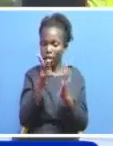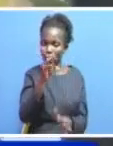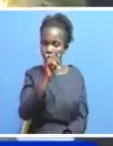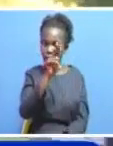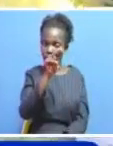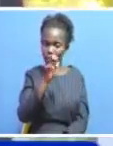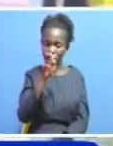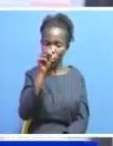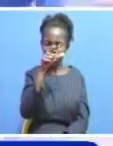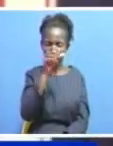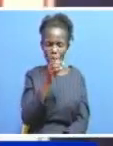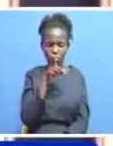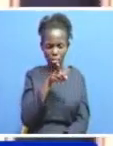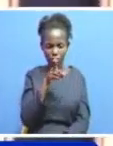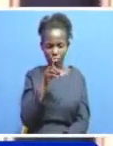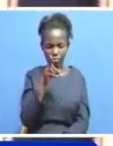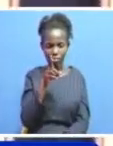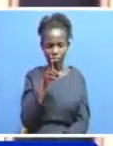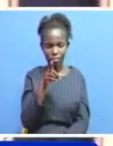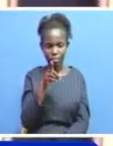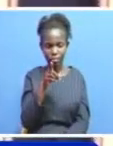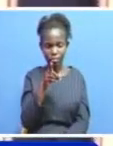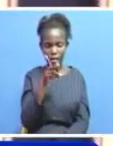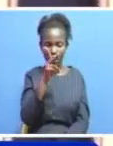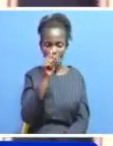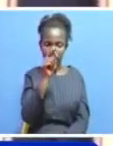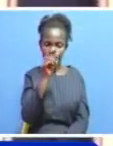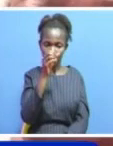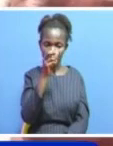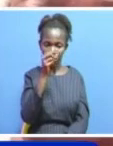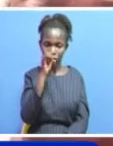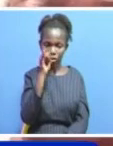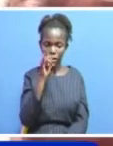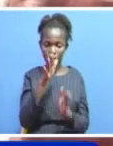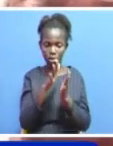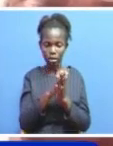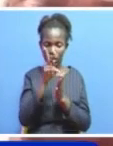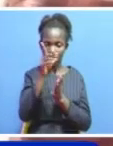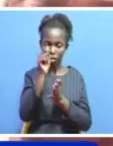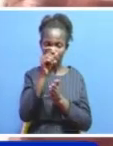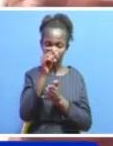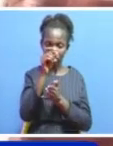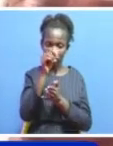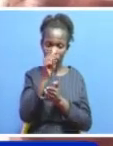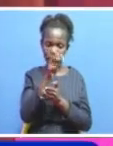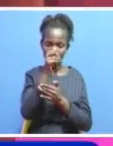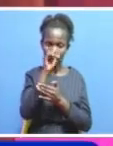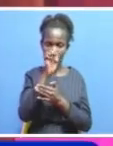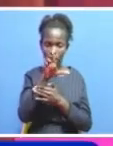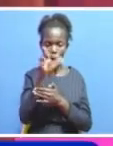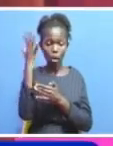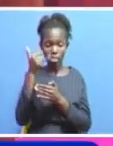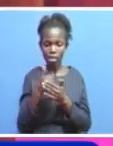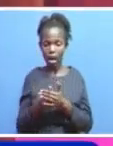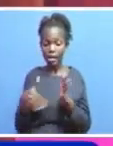ni watu la muti MCA wa ward ya kyuso Munyoki Katonyi na munyanya wa Kitui Township Daniel Ngoima kwa kila ukweta tamana